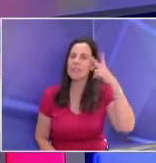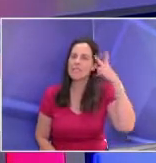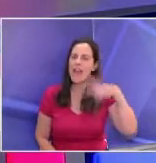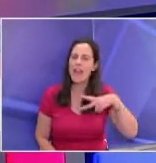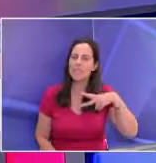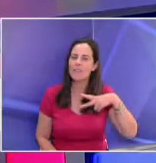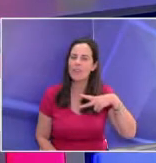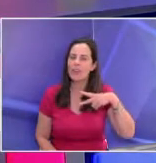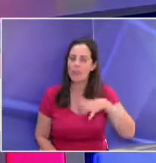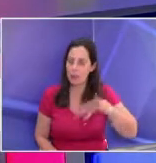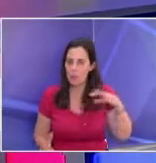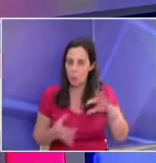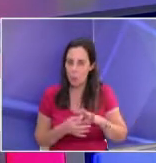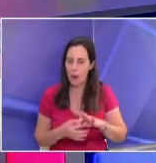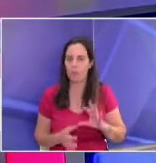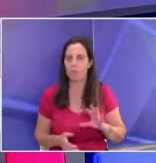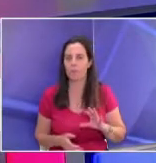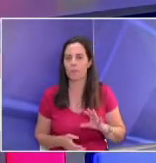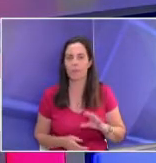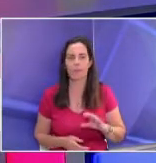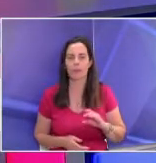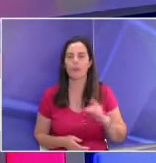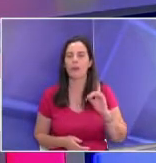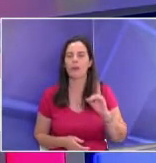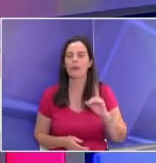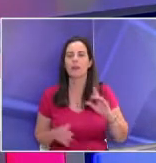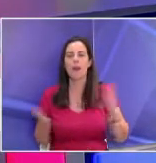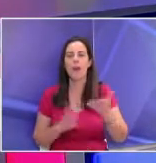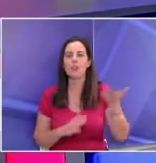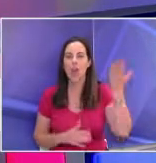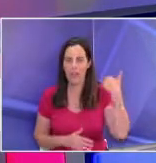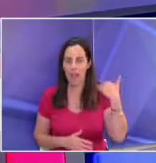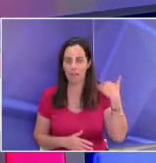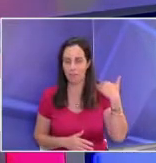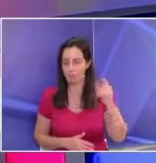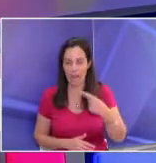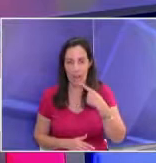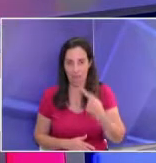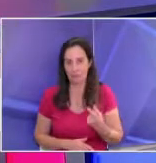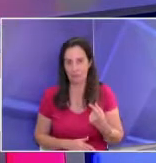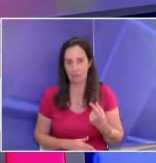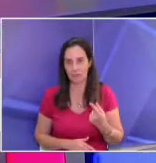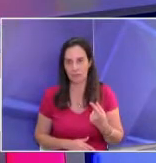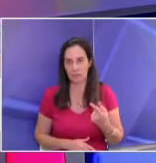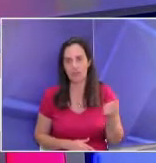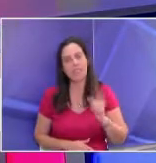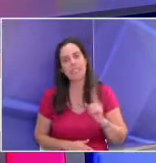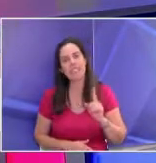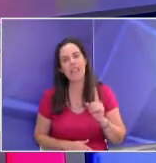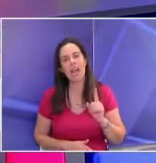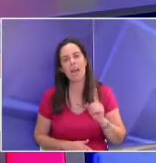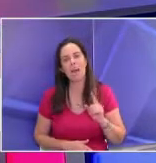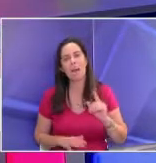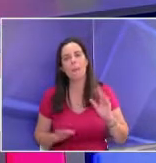דרור מחובר או לא. בבקשה, סליחה, אני מתנצל. אז מה שהיה צריך לדבר, זה לא על...